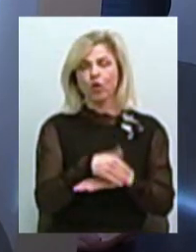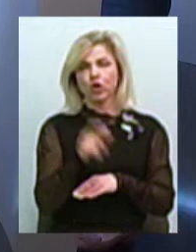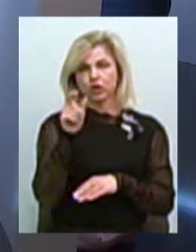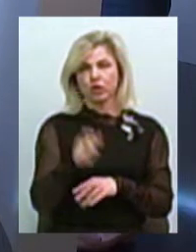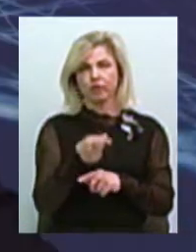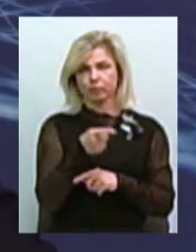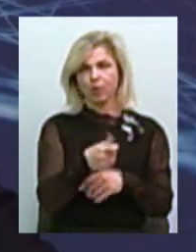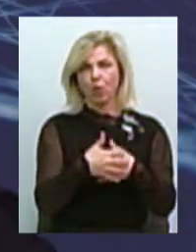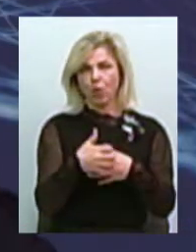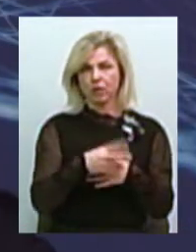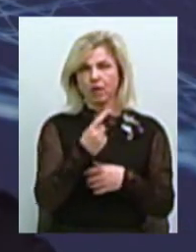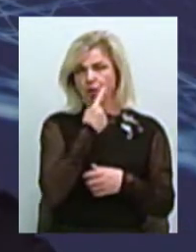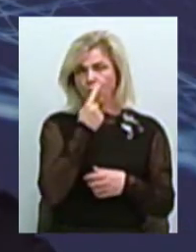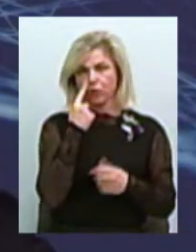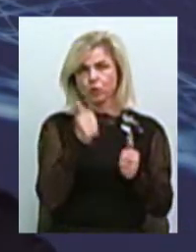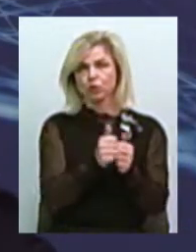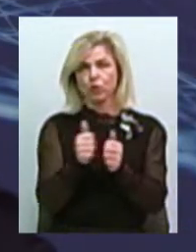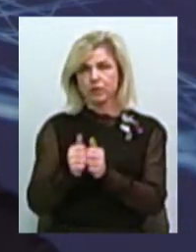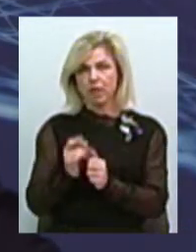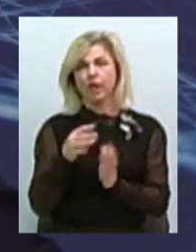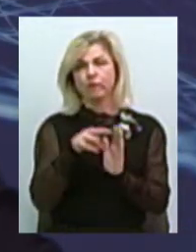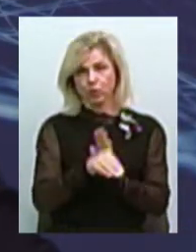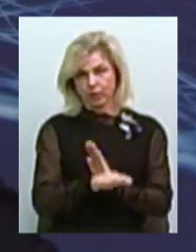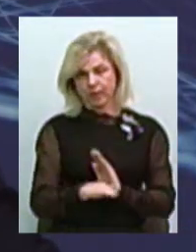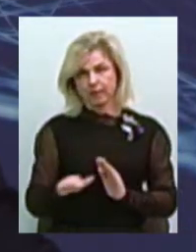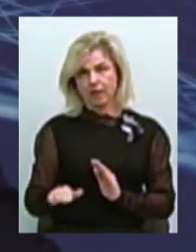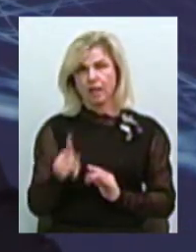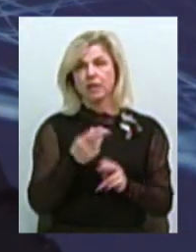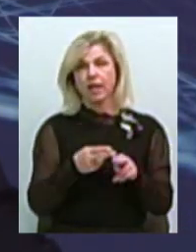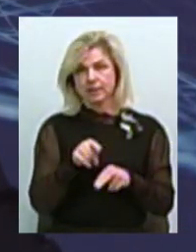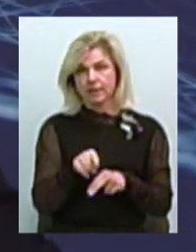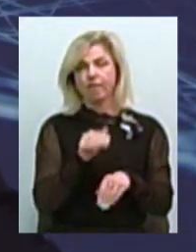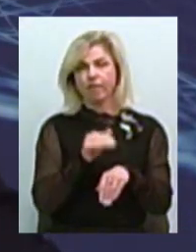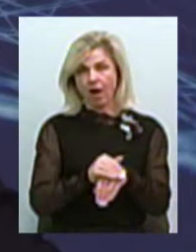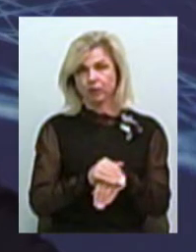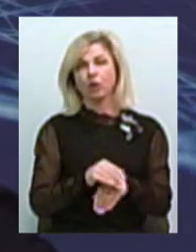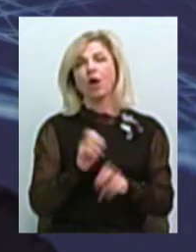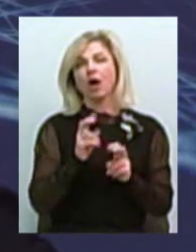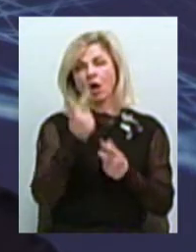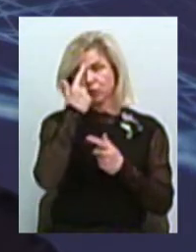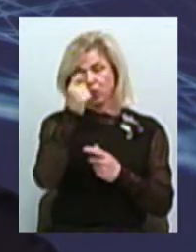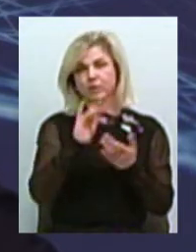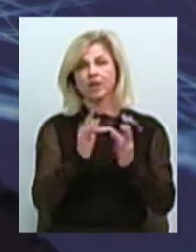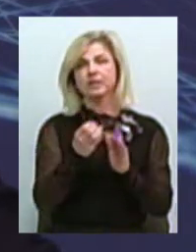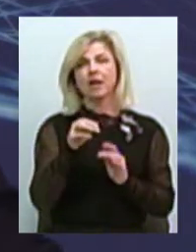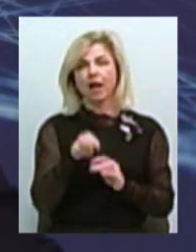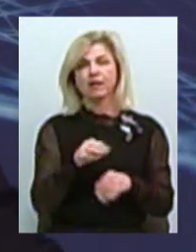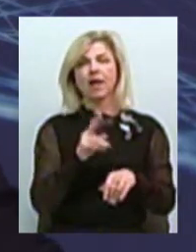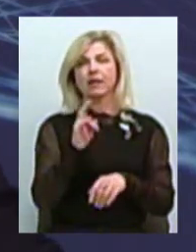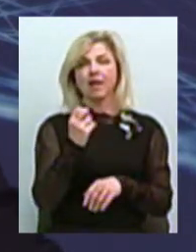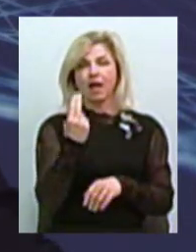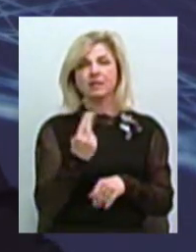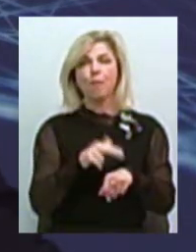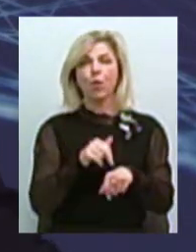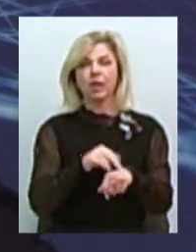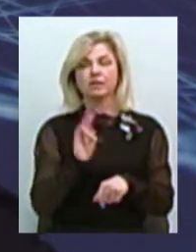на очах сусідів, у тому числі дітей. За цим фактом, як повідомляє сайт Головного управління Національної поліції Миколаївської